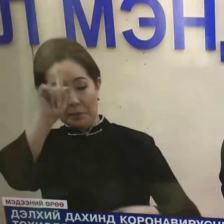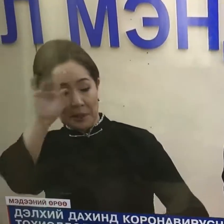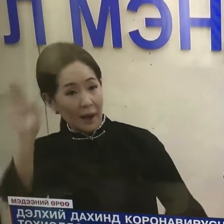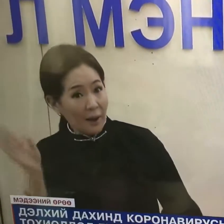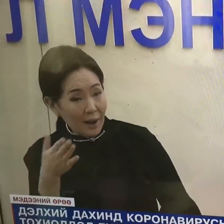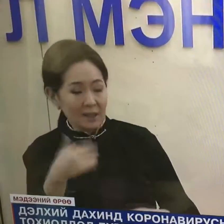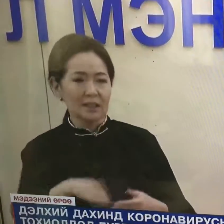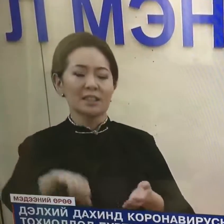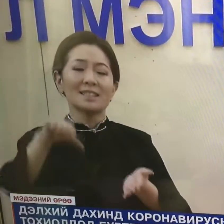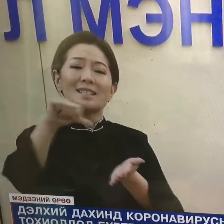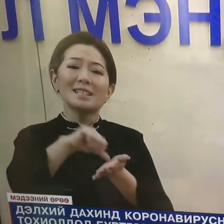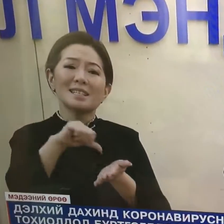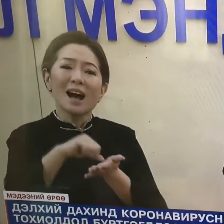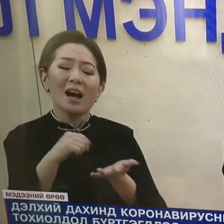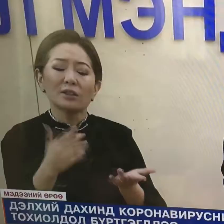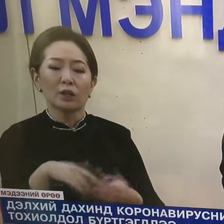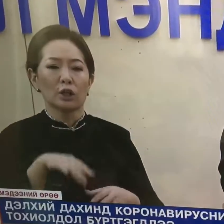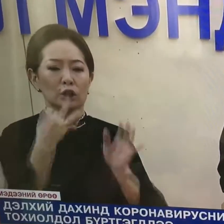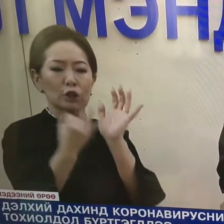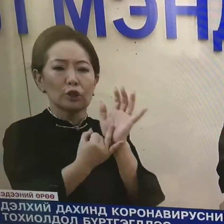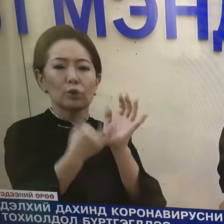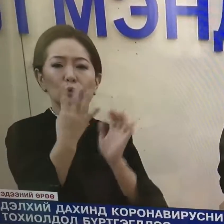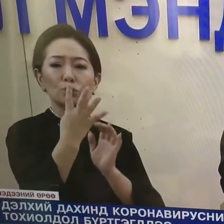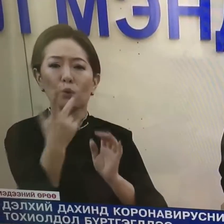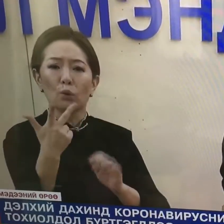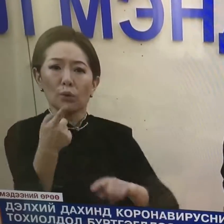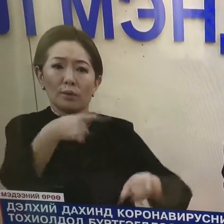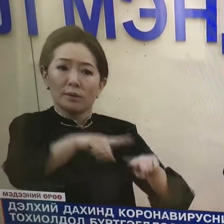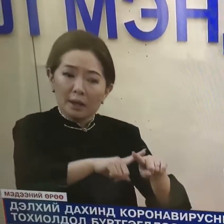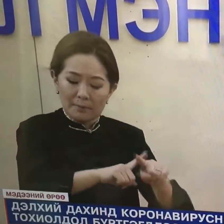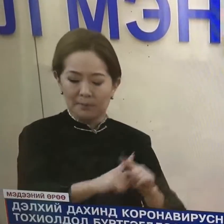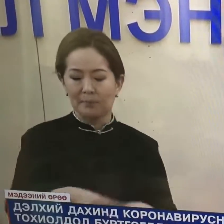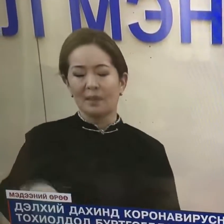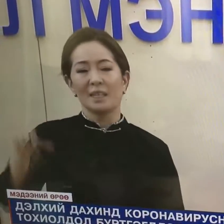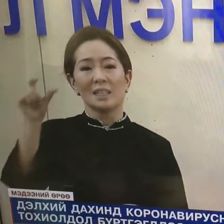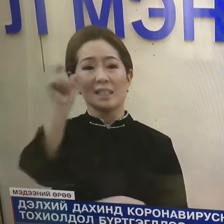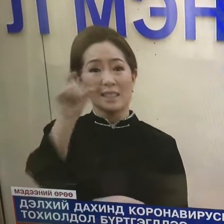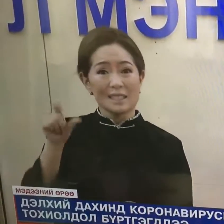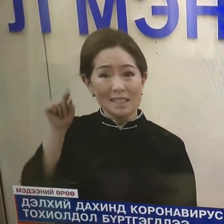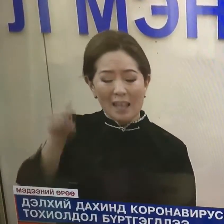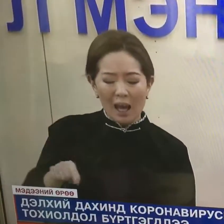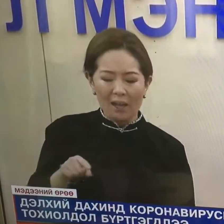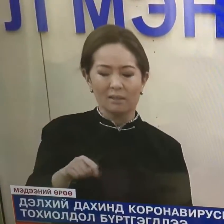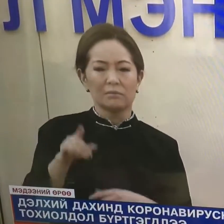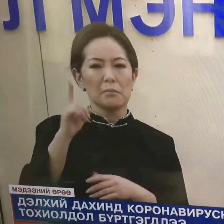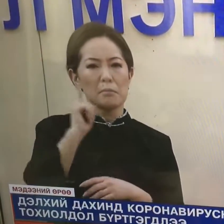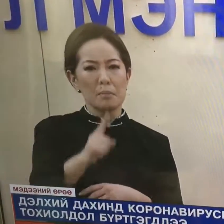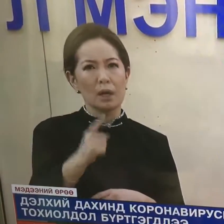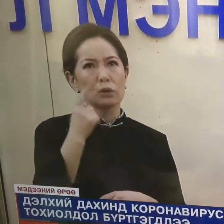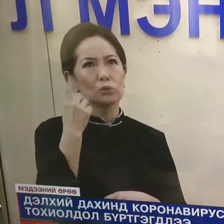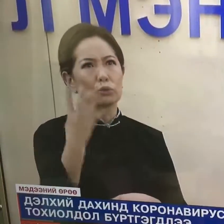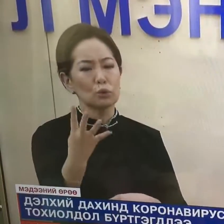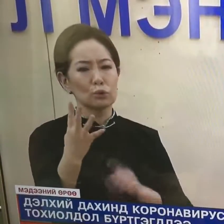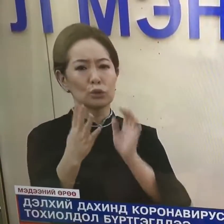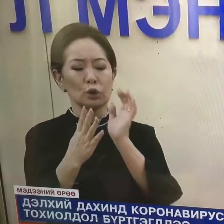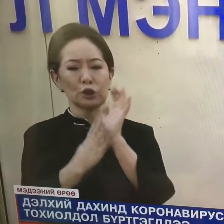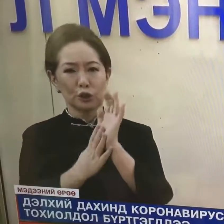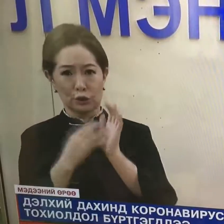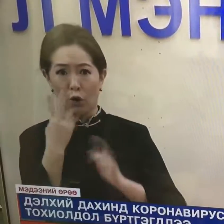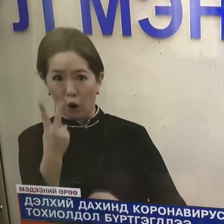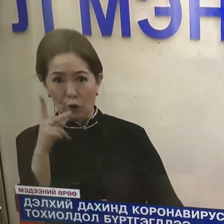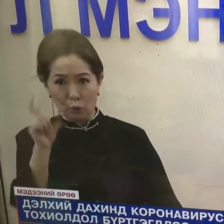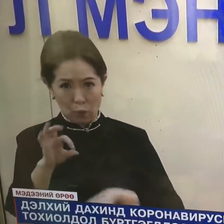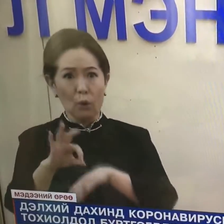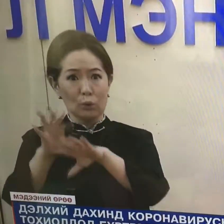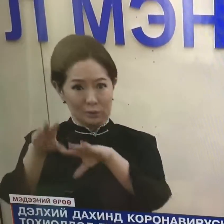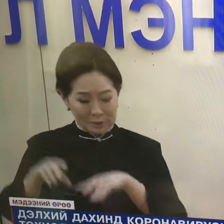743 тохиол шинээр нэмэгдсэн. Итали тохиолдлын тоо 1492 болж нас орсон хүний тоо 463